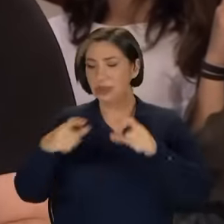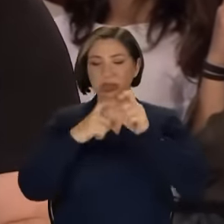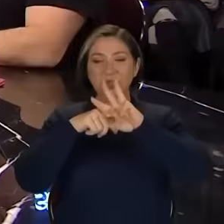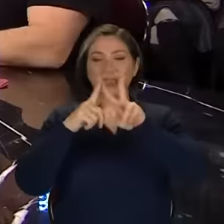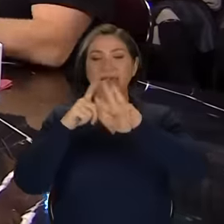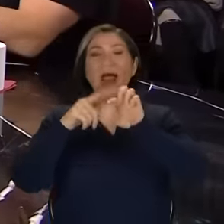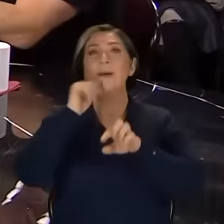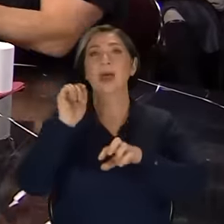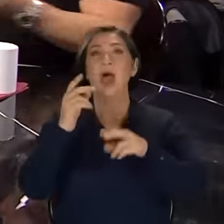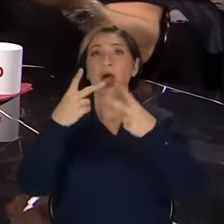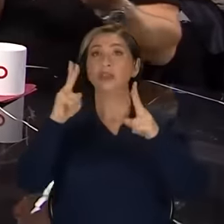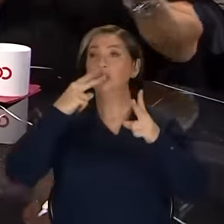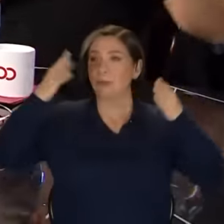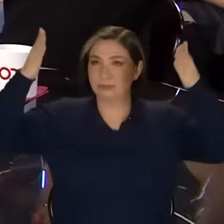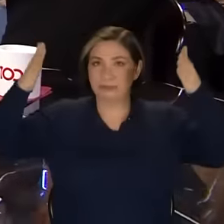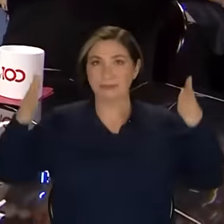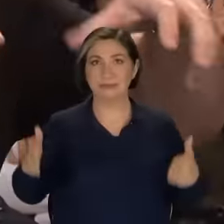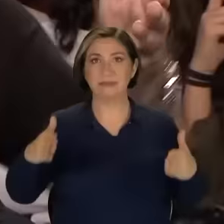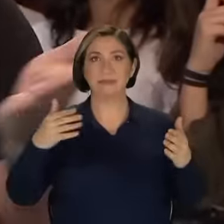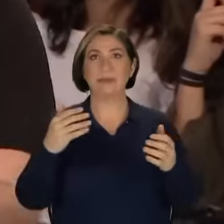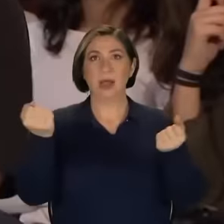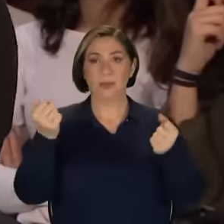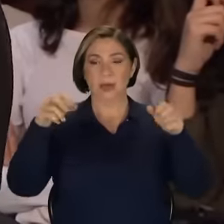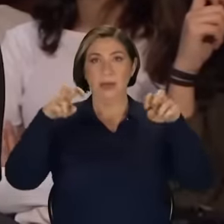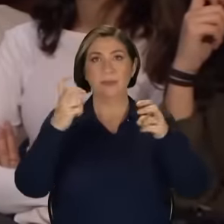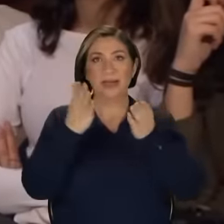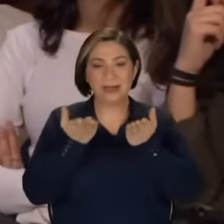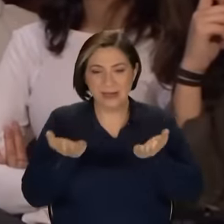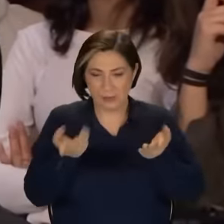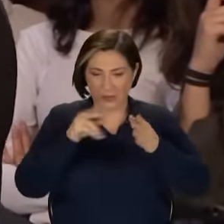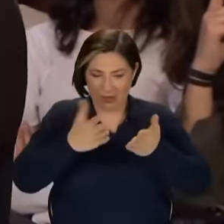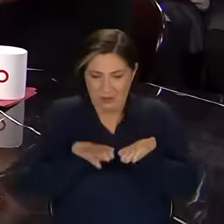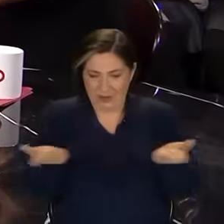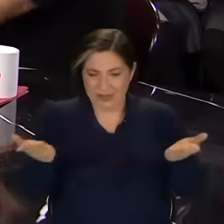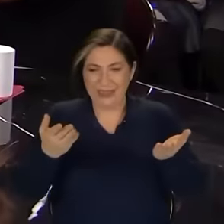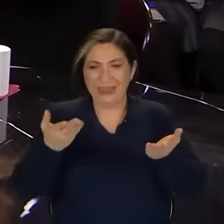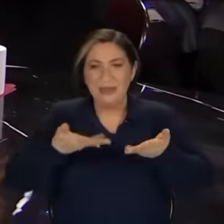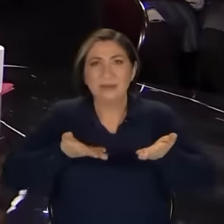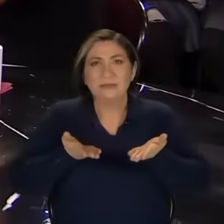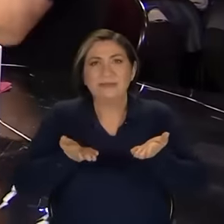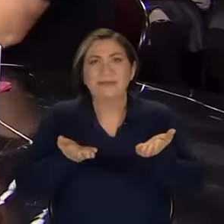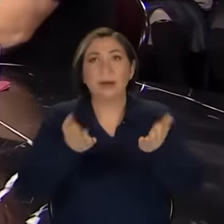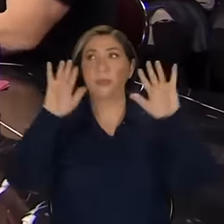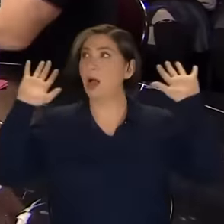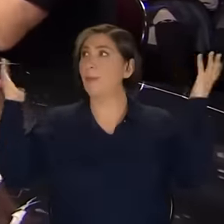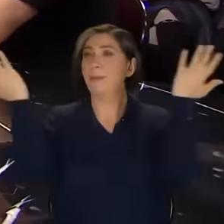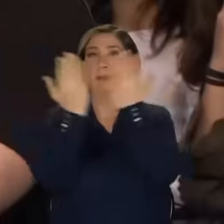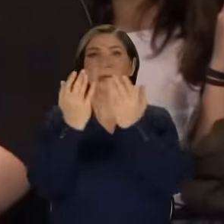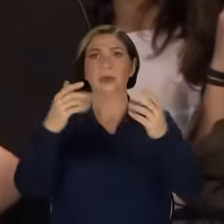oturuyor. Açık camdan, low loader denilen... arabayı bindirdikleri bir teknik, bir aletin üstündeyiz. Her taraf kapalı, kameralar falan.